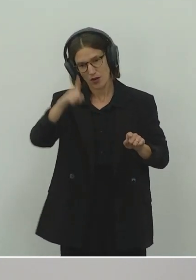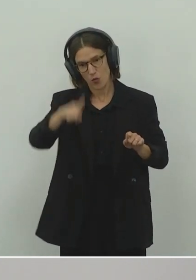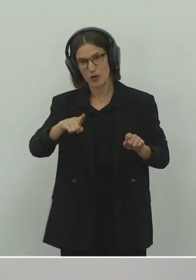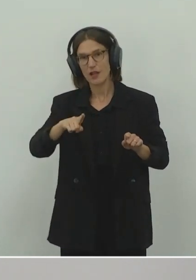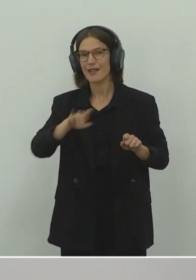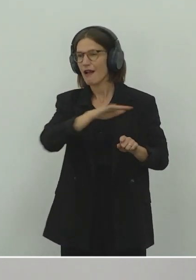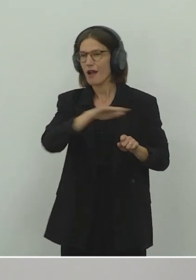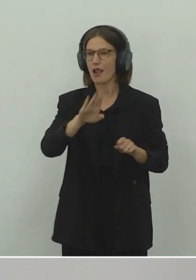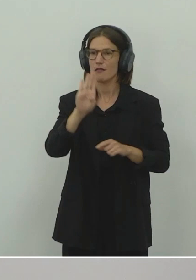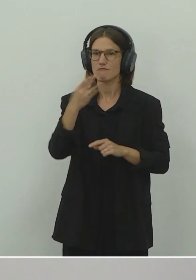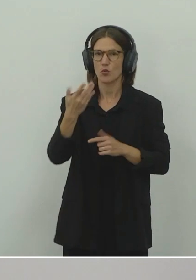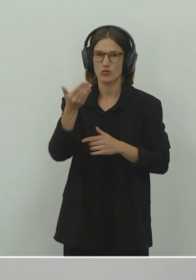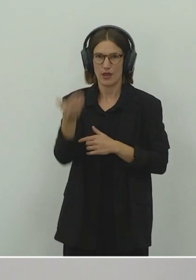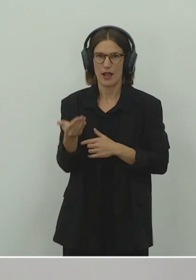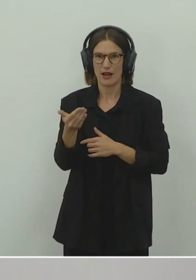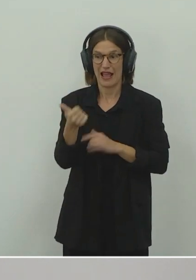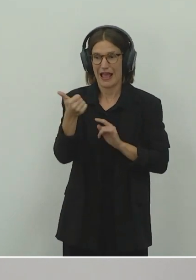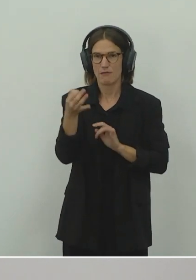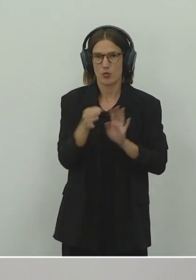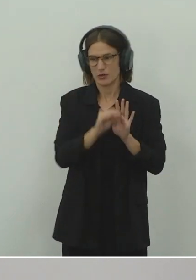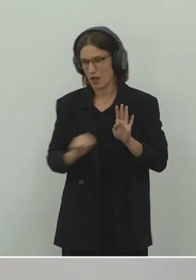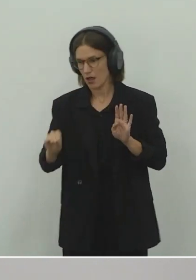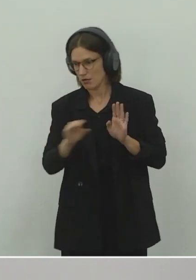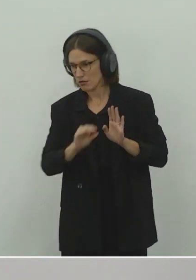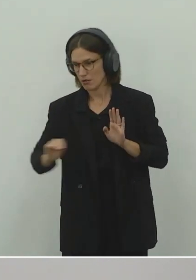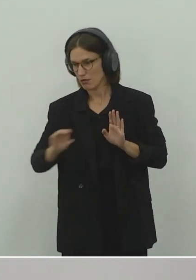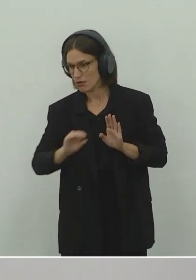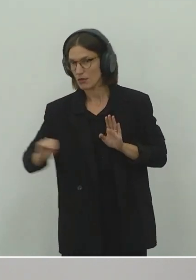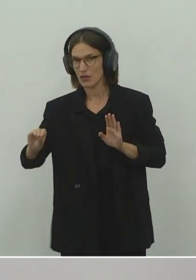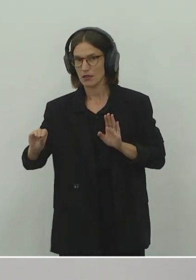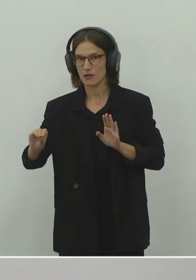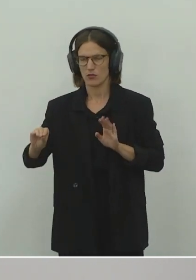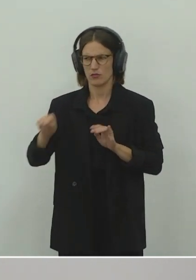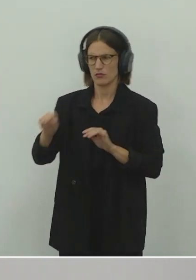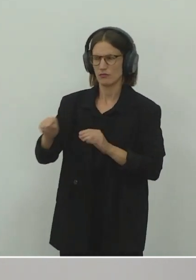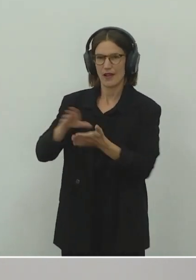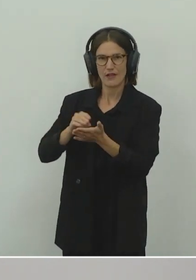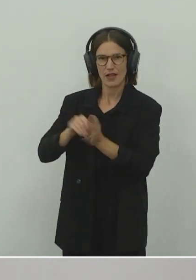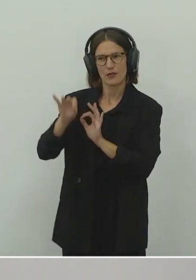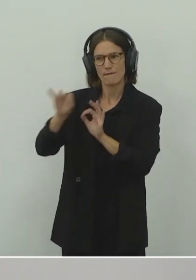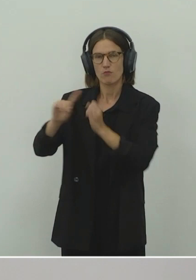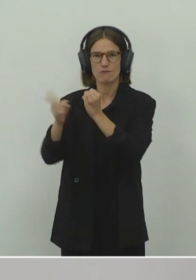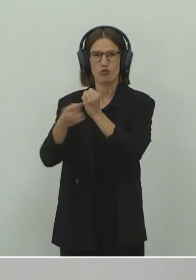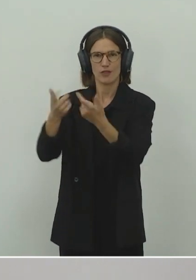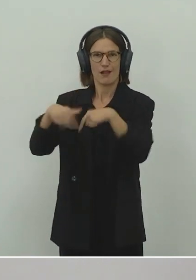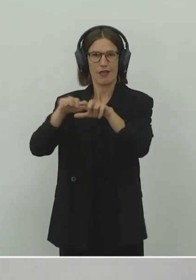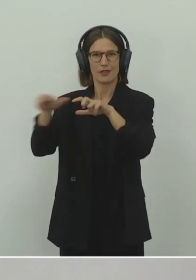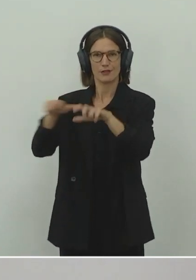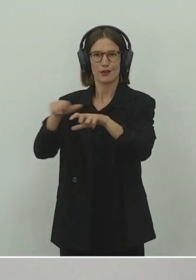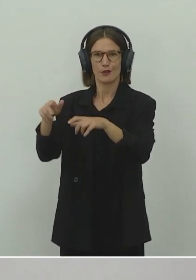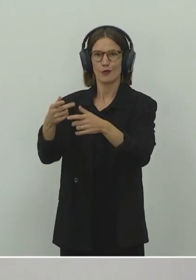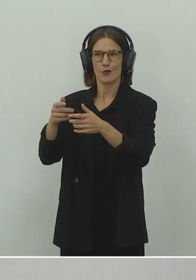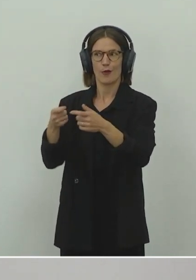Gehälter fließen, die aber zum Teil verwendet wurden, um das Budget der Landesregierung aufzupolieren. Anständig wäre